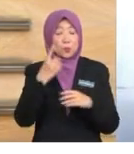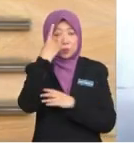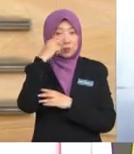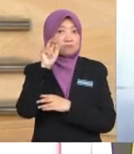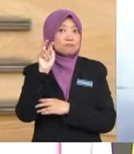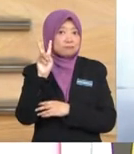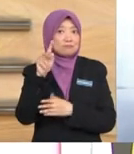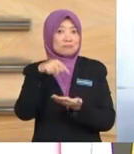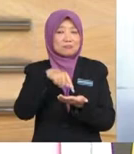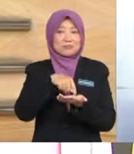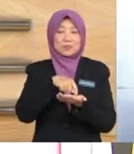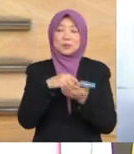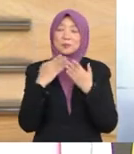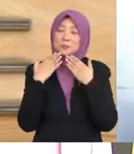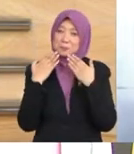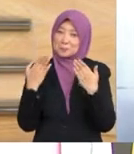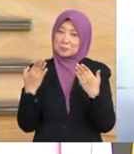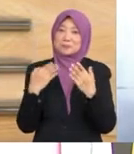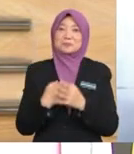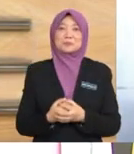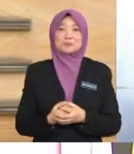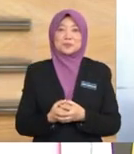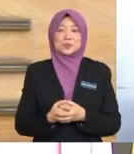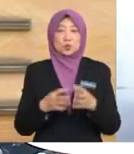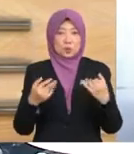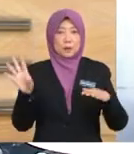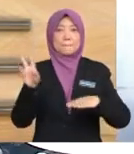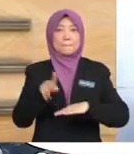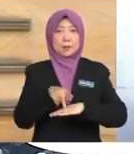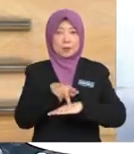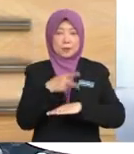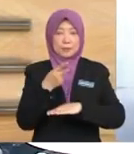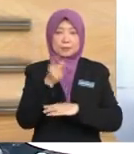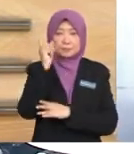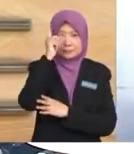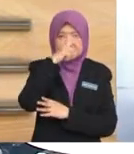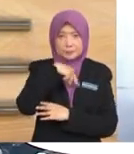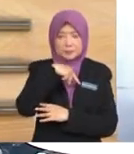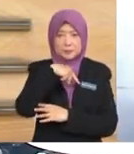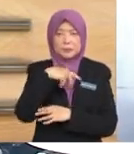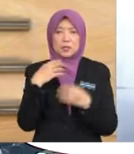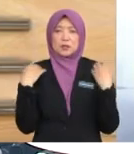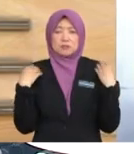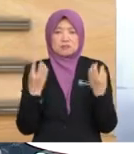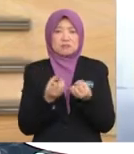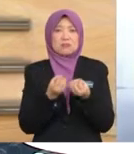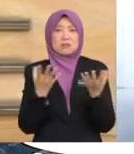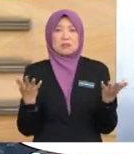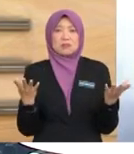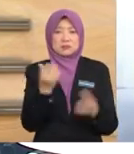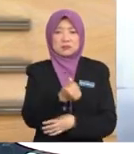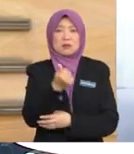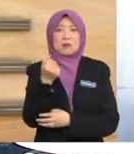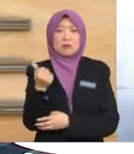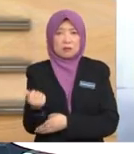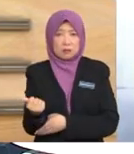Terima kasihlah. Okey, apron pun dah pakai. Dekat depan ni saya tengok banyak sangat peralatan